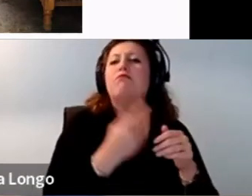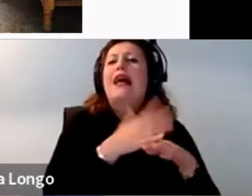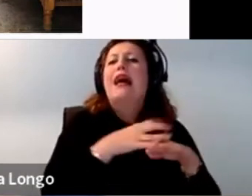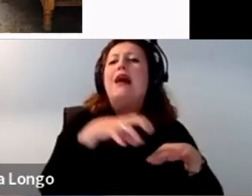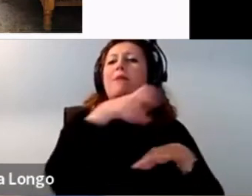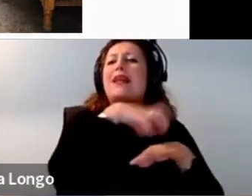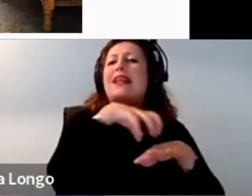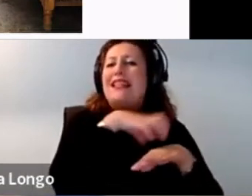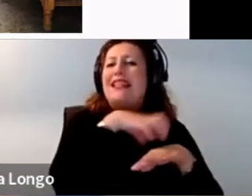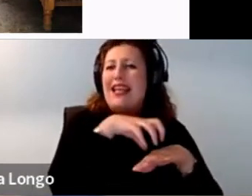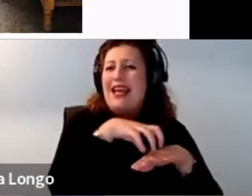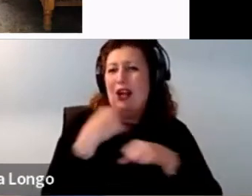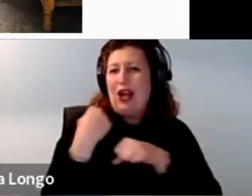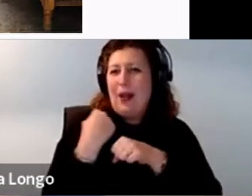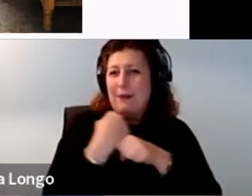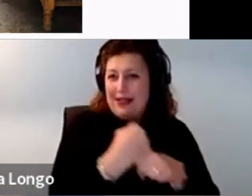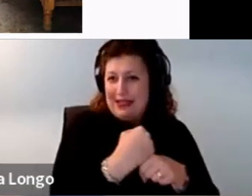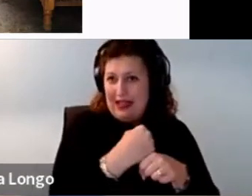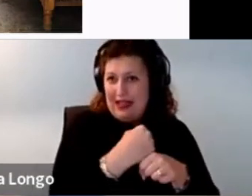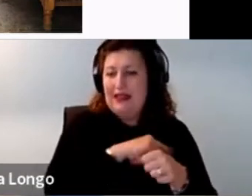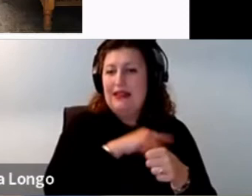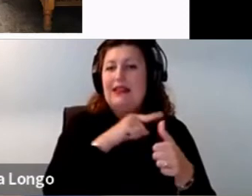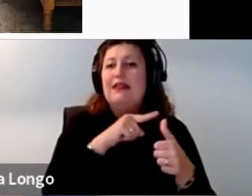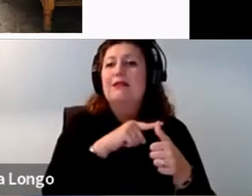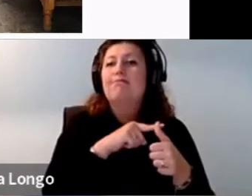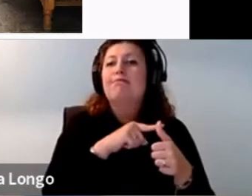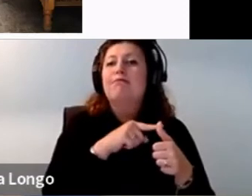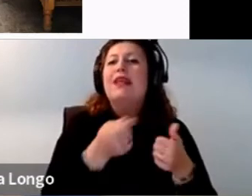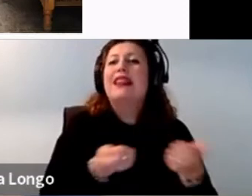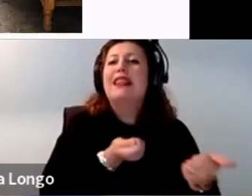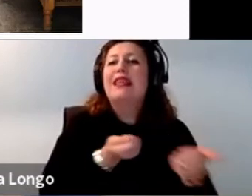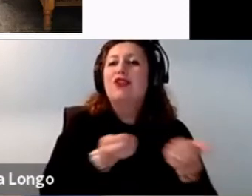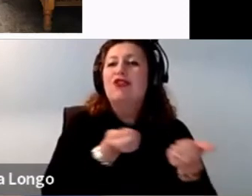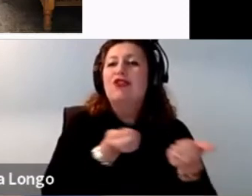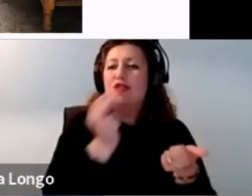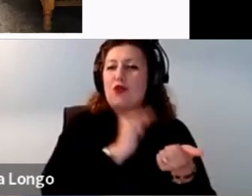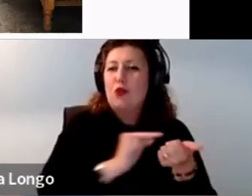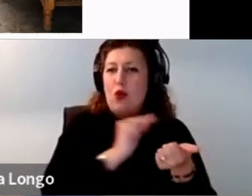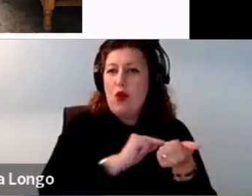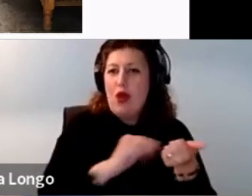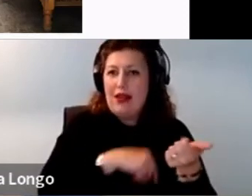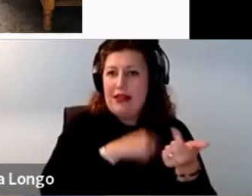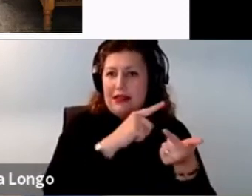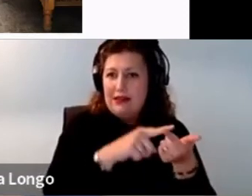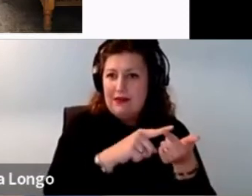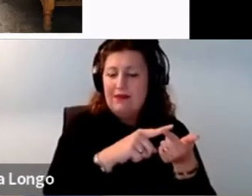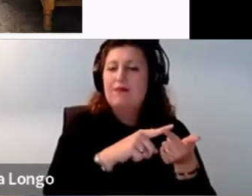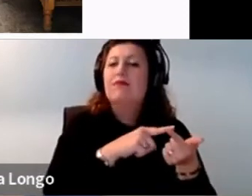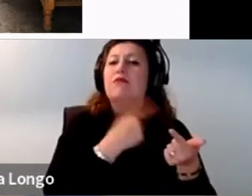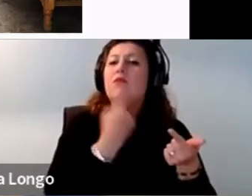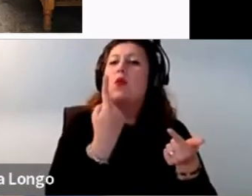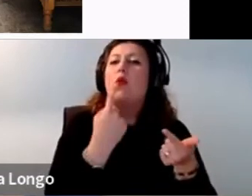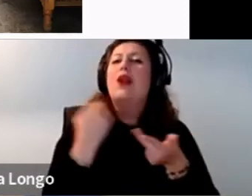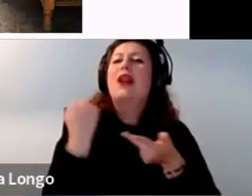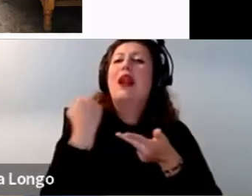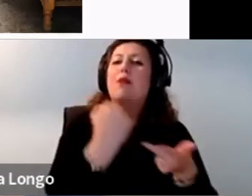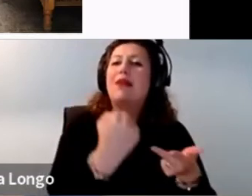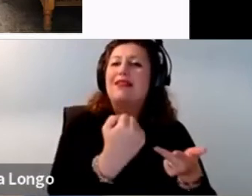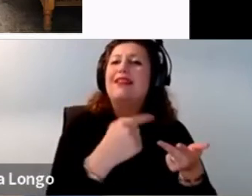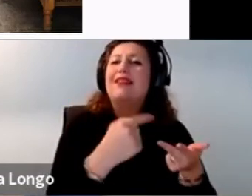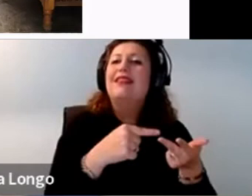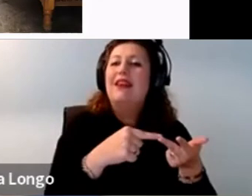ministero, che abbiamo visto prima, i dirigenti scolastici e un